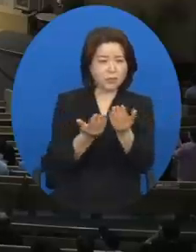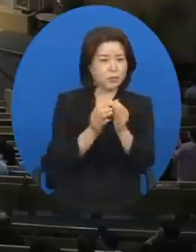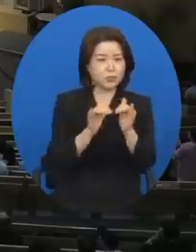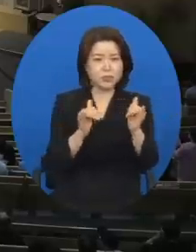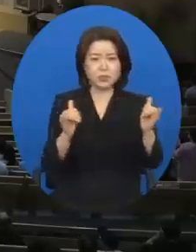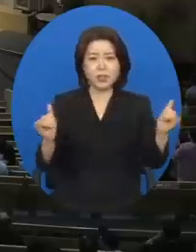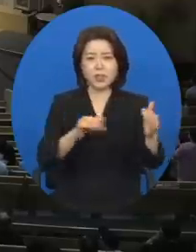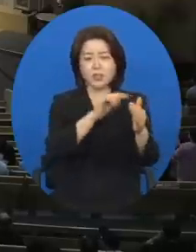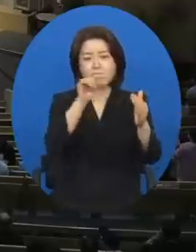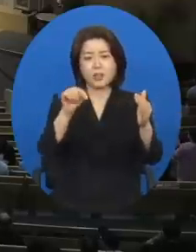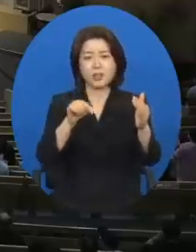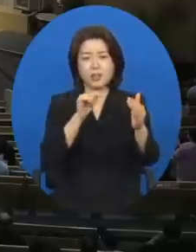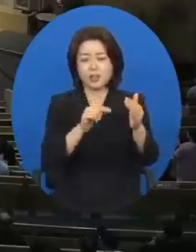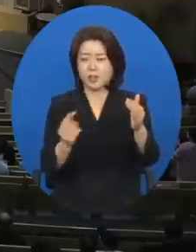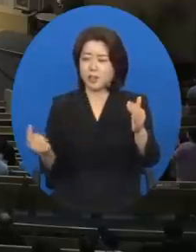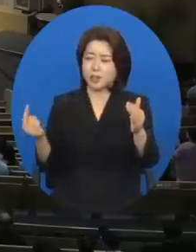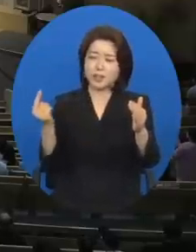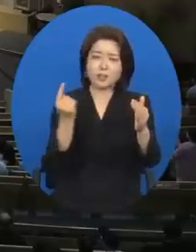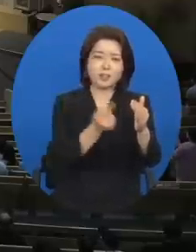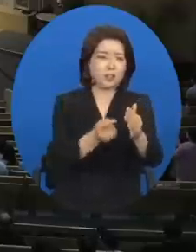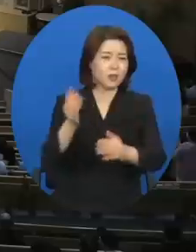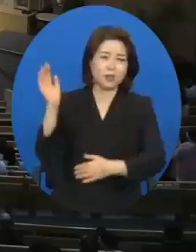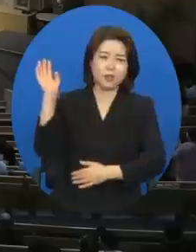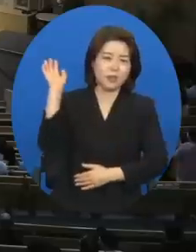만민 중에 나